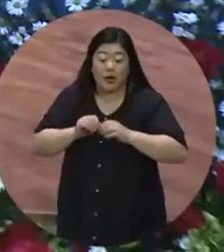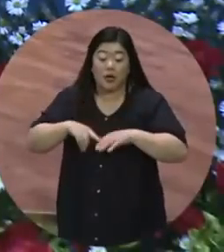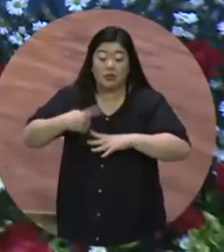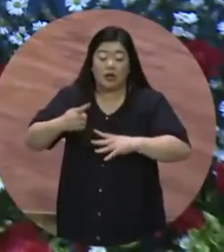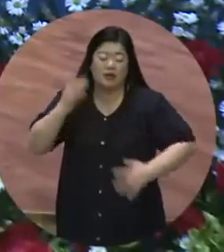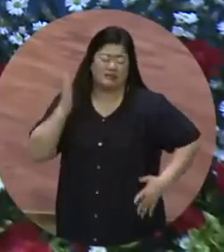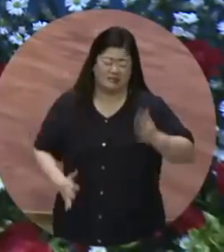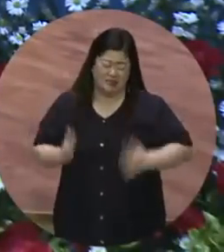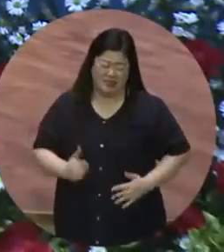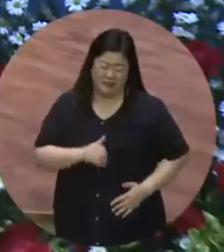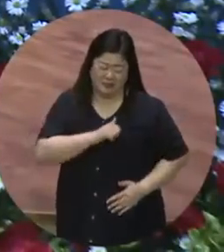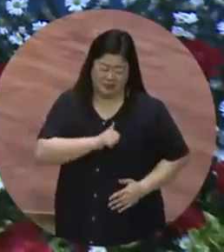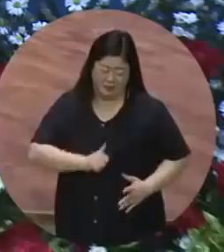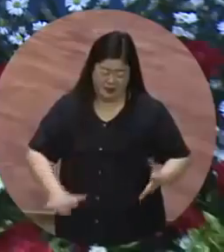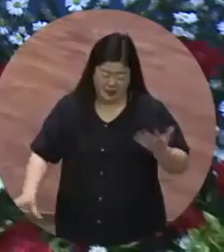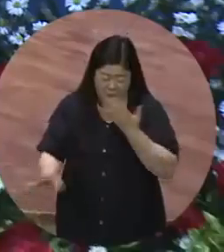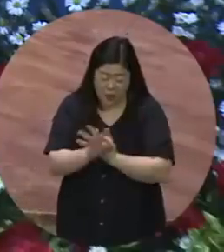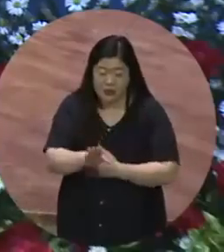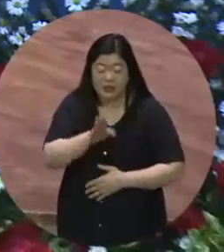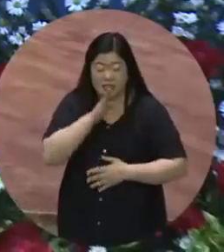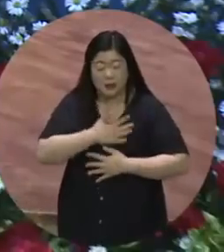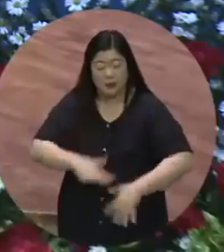거예요. 그 가짜 피로감 다 속아.